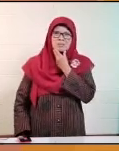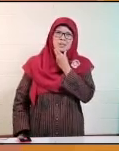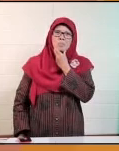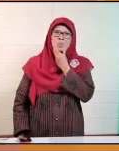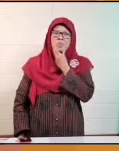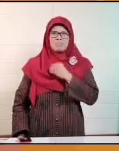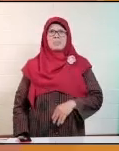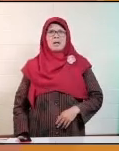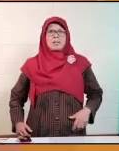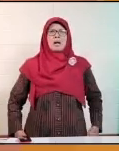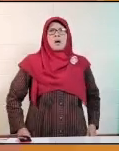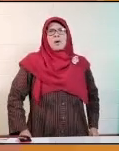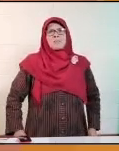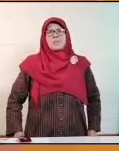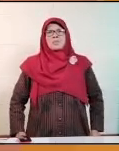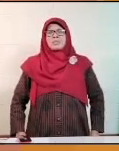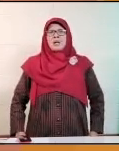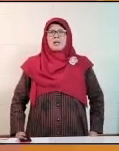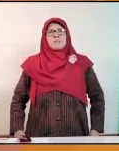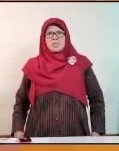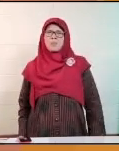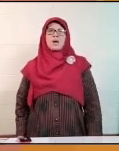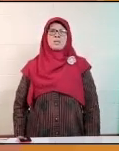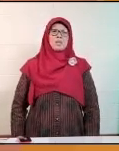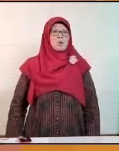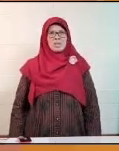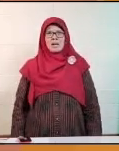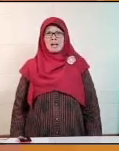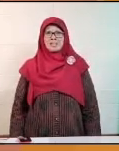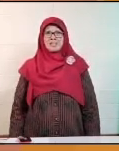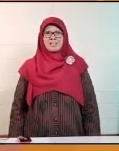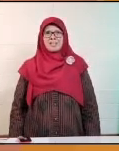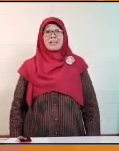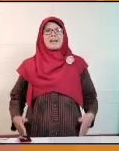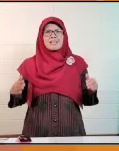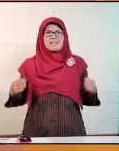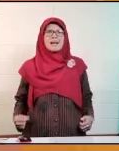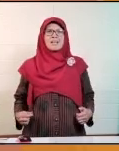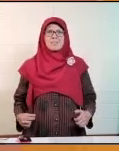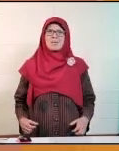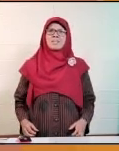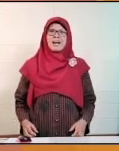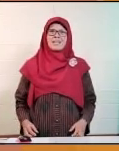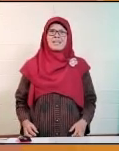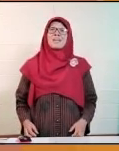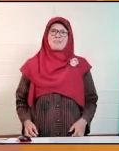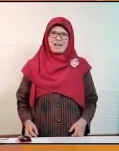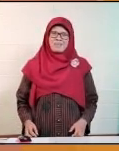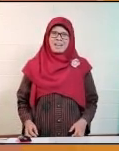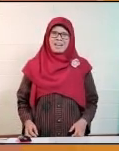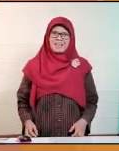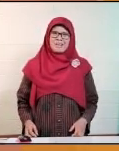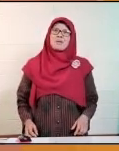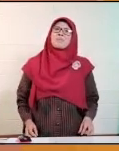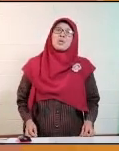belum udah cantik belum ke Ingatkan pakai baju saja bisa berganti 23 kali karena sangat memperhatikan